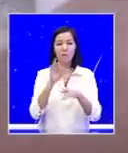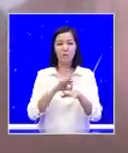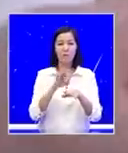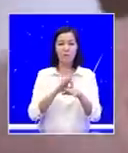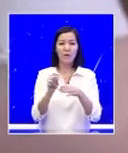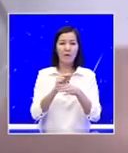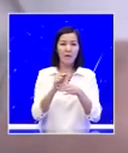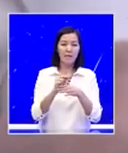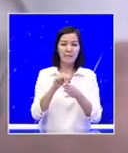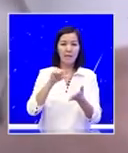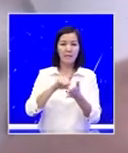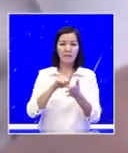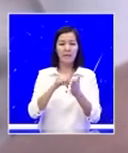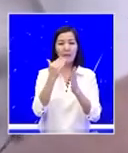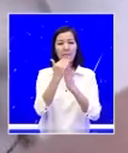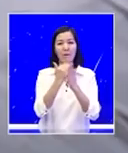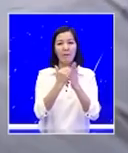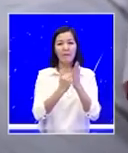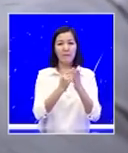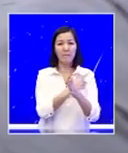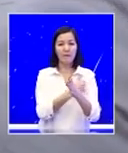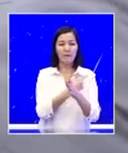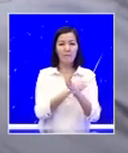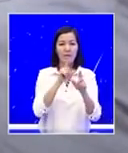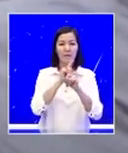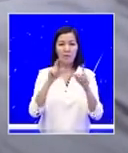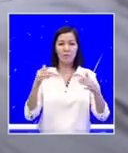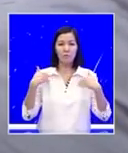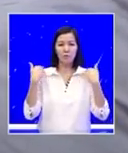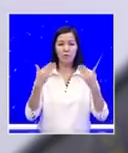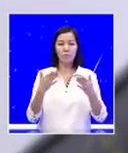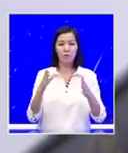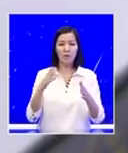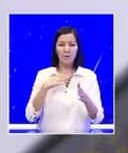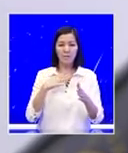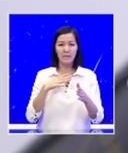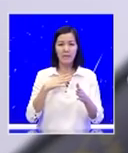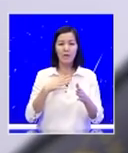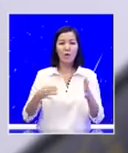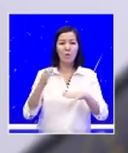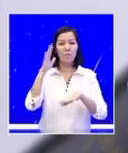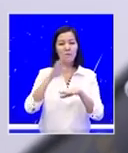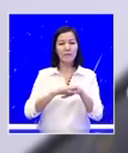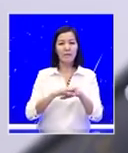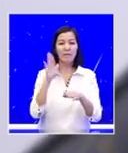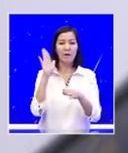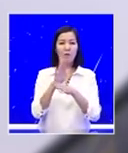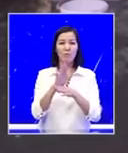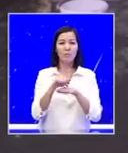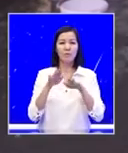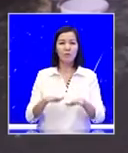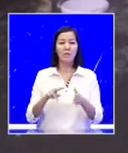коронавирусын емдеуге қатысатын мамандар тізімі жергілікті медициналық мекемелердің ұсынысы бойынша қарастырылған. Сонымен қатар облыс